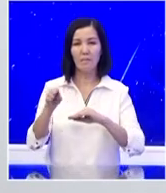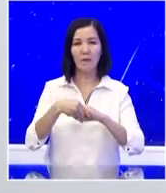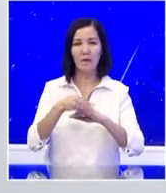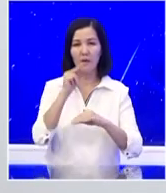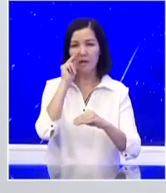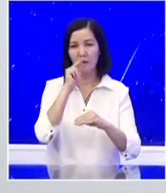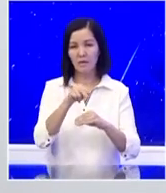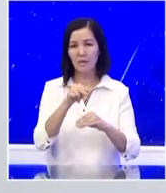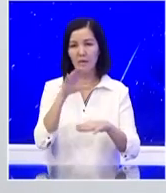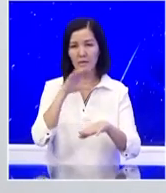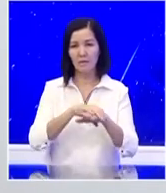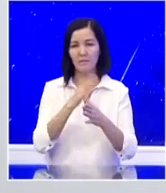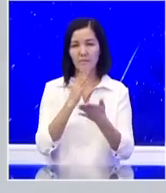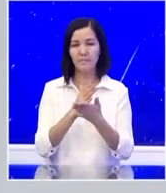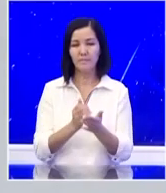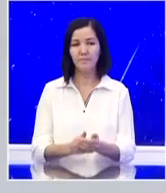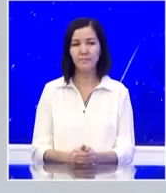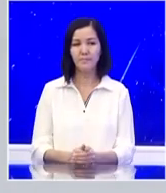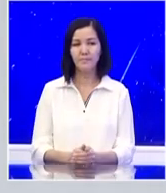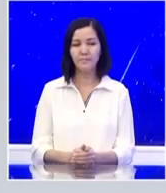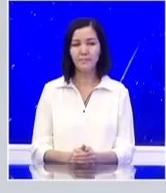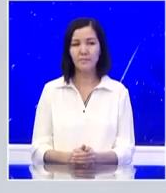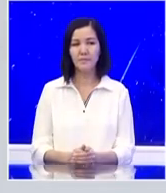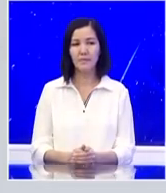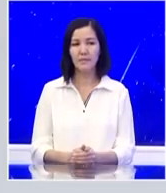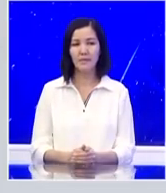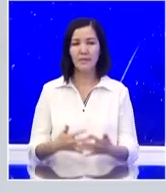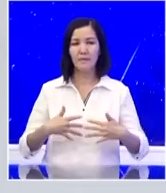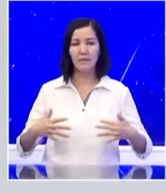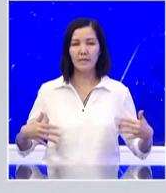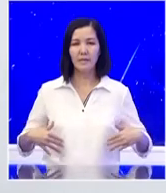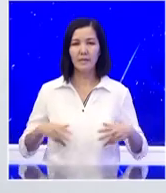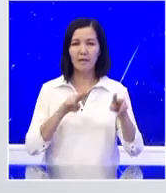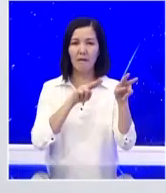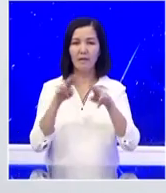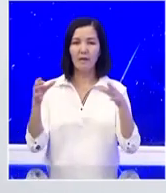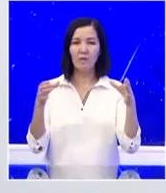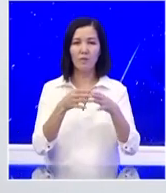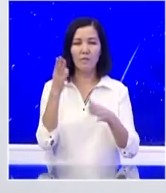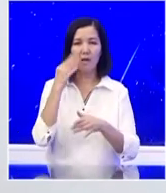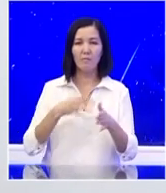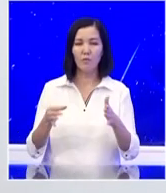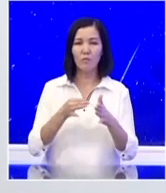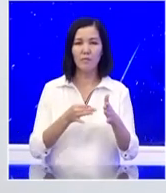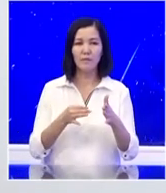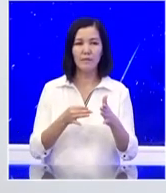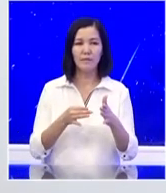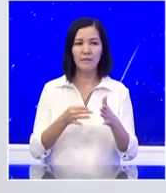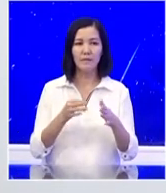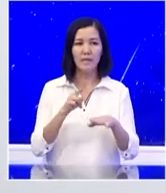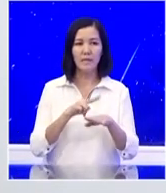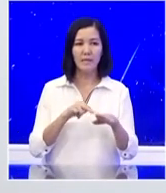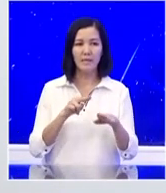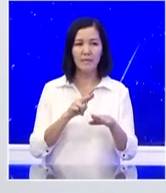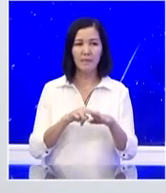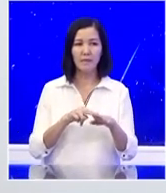күдікпен күдіктеледі қазіргі таңда. Сонымен қатар, ветеринарлық бақылау және қадағалау комитетінің Алматы облысы бойынша ветеринарлық аумақтық